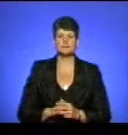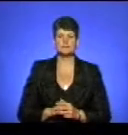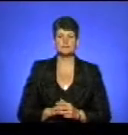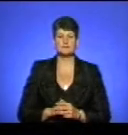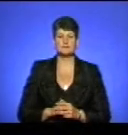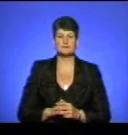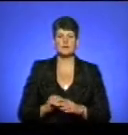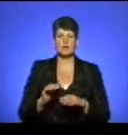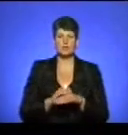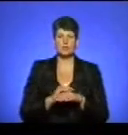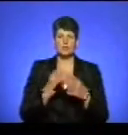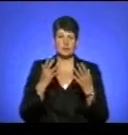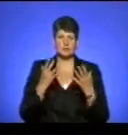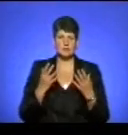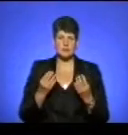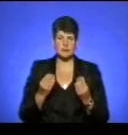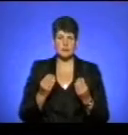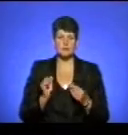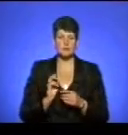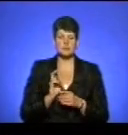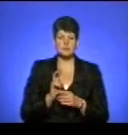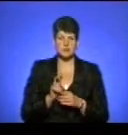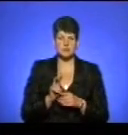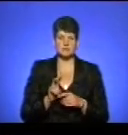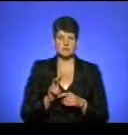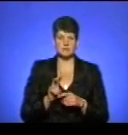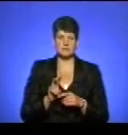Це правда на провідування. На кого?